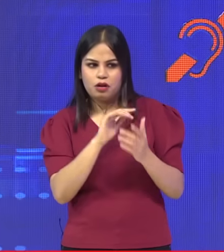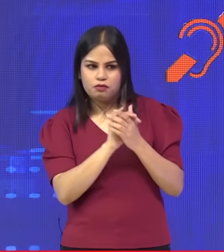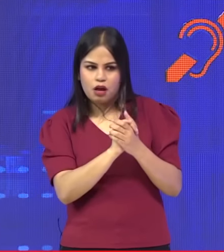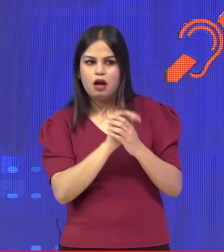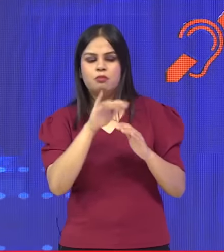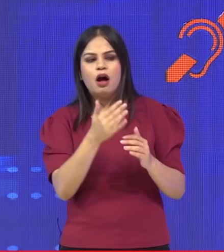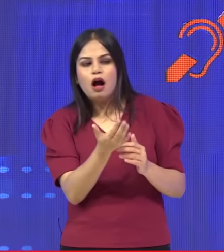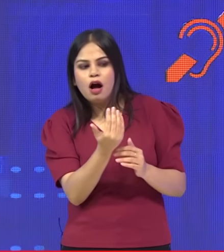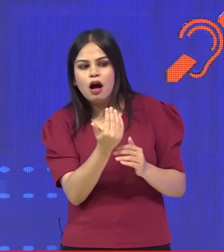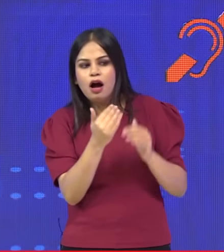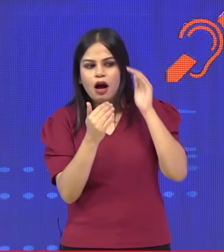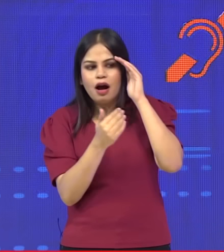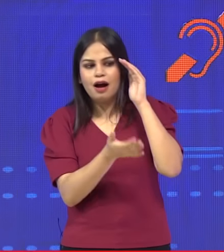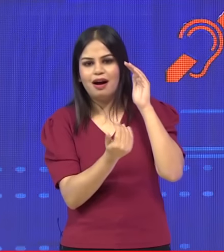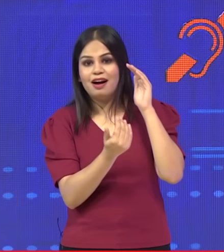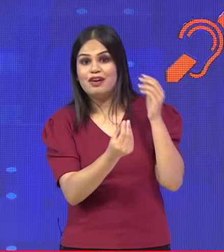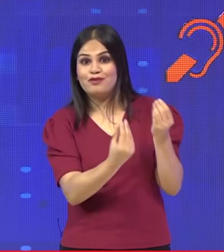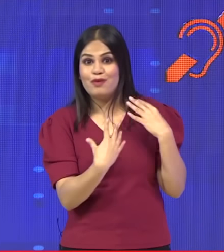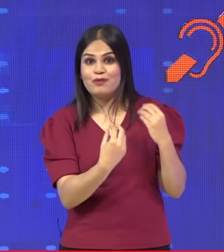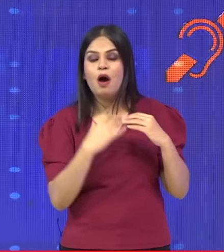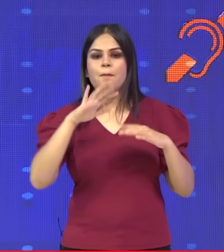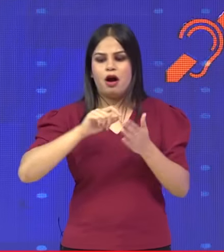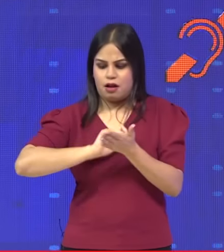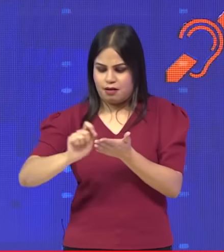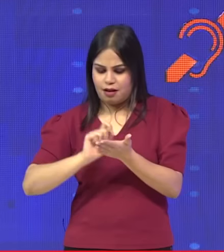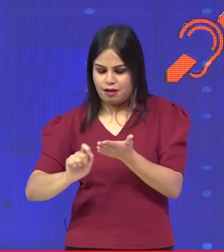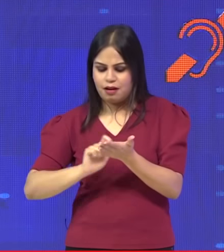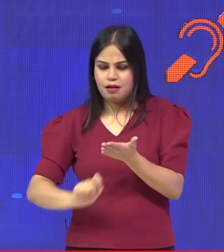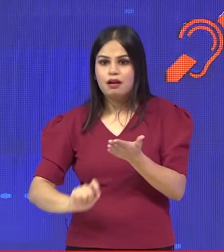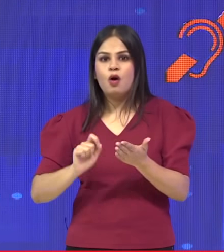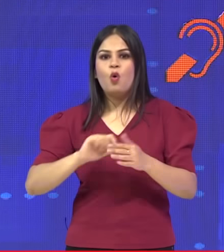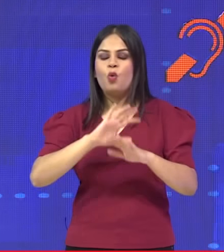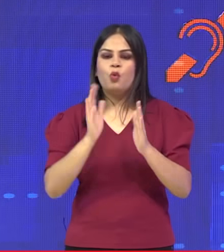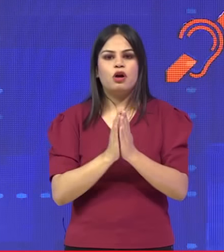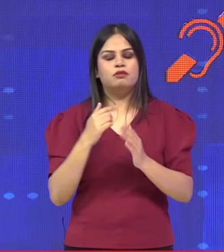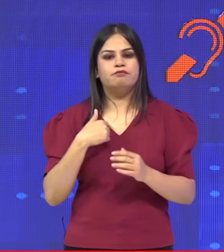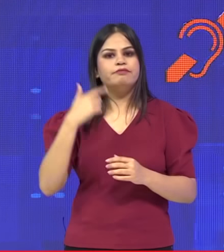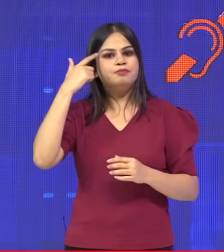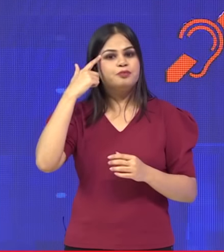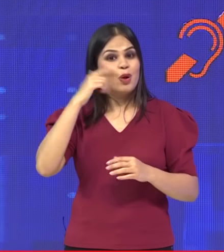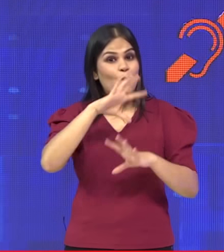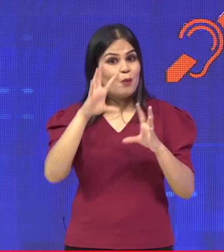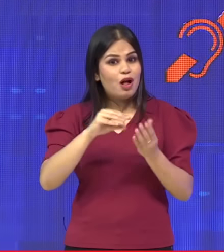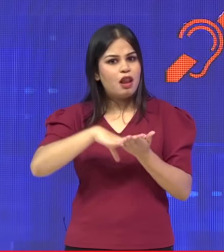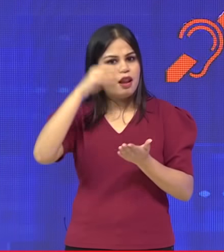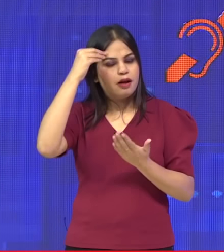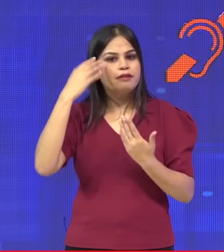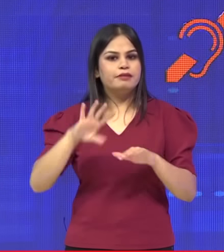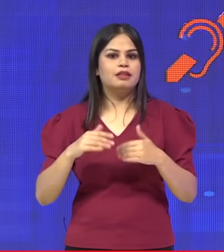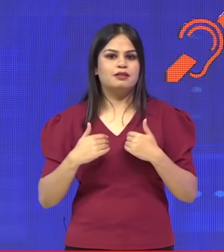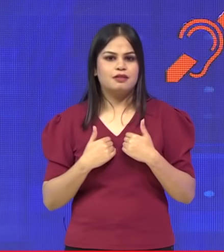टेक आउट गॉसिप और यू नो राइट डी थिंग्स और आई थिंक ऑल ऑफ डेम हैव रिलाइज्ड और दे जो ऑफसेट